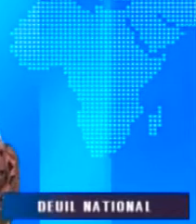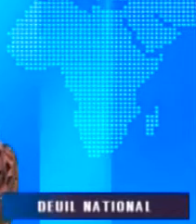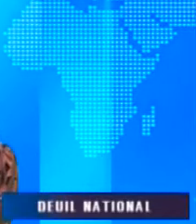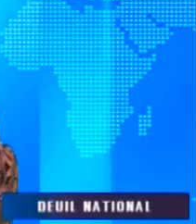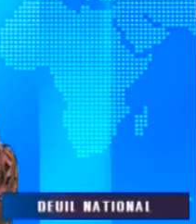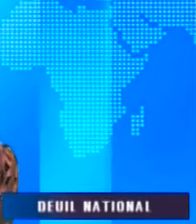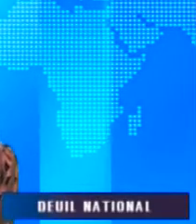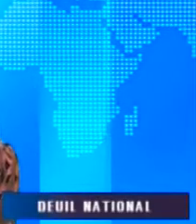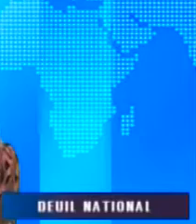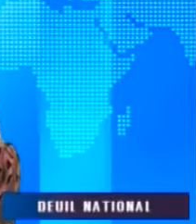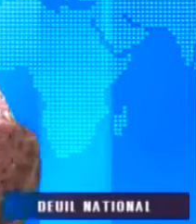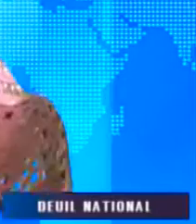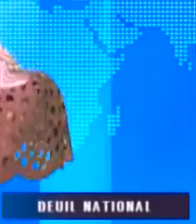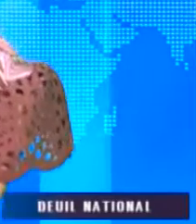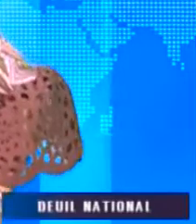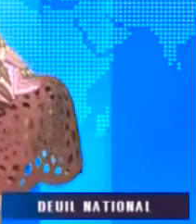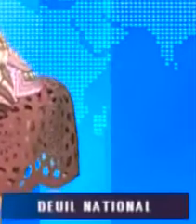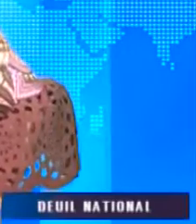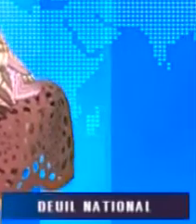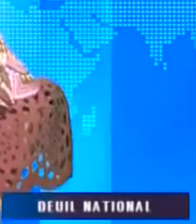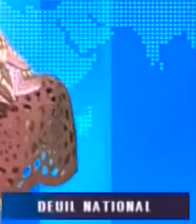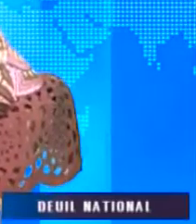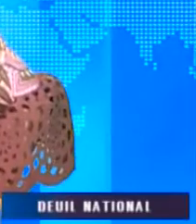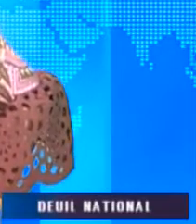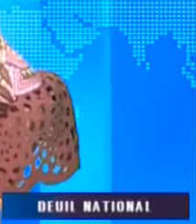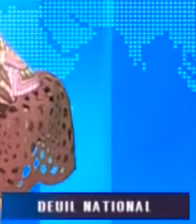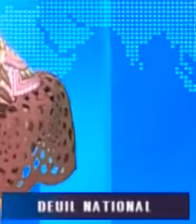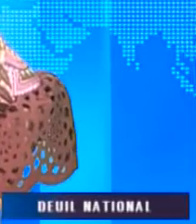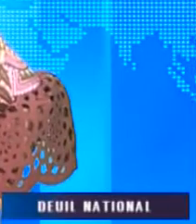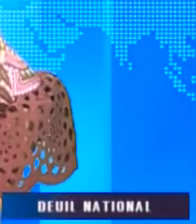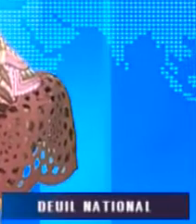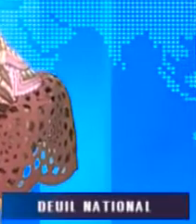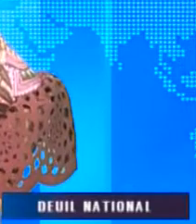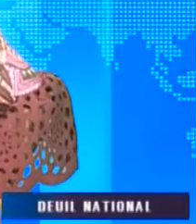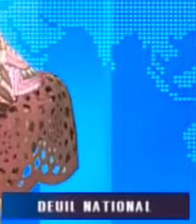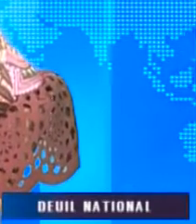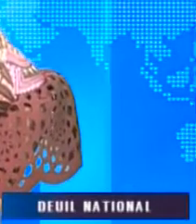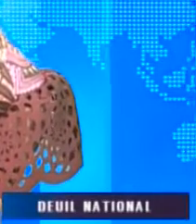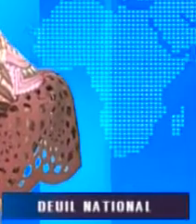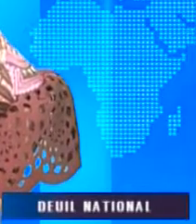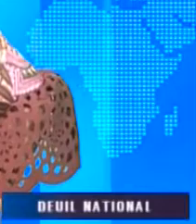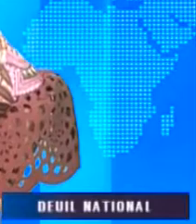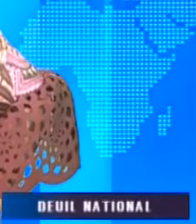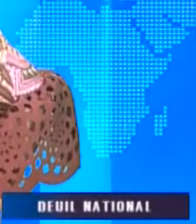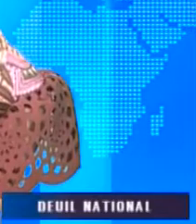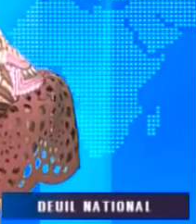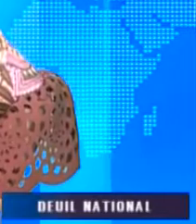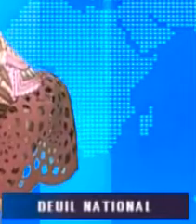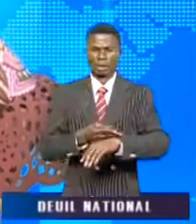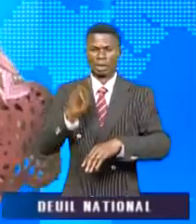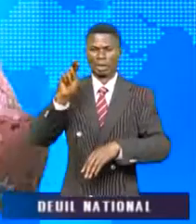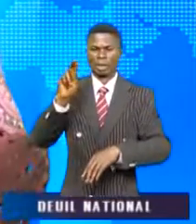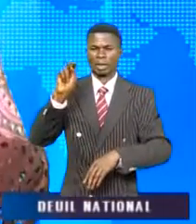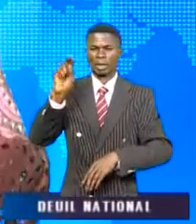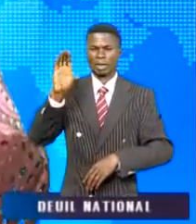la Sofibank. Voilà pour les titres, mesdames et messieurs. Bonsoir et très heureuse de vous retrouver à travers cette grande édition d'informations sur la chaîne